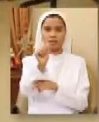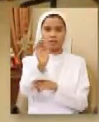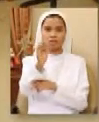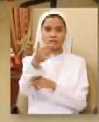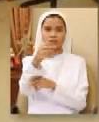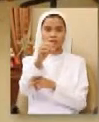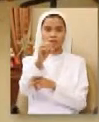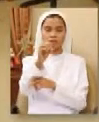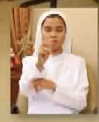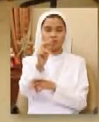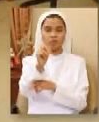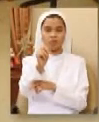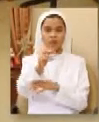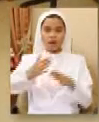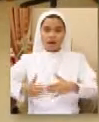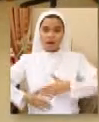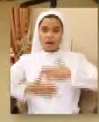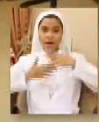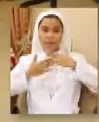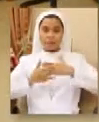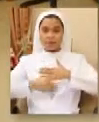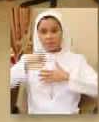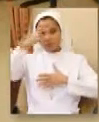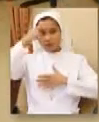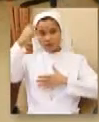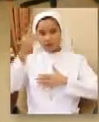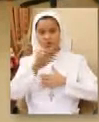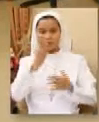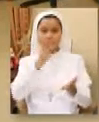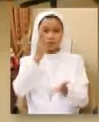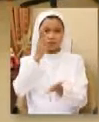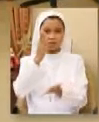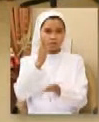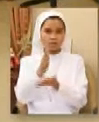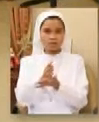blessing. Siyempre, as I said, yung blessing na ng church,